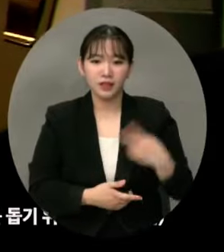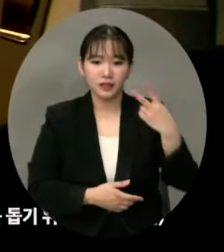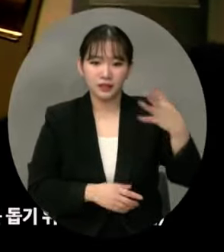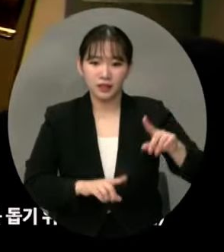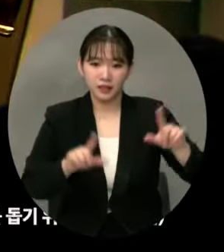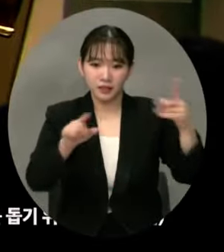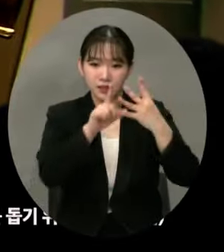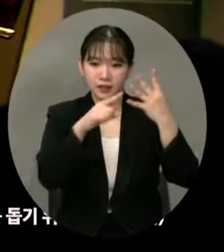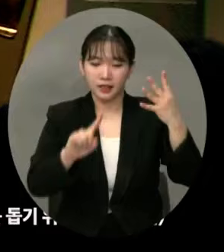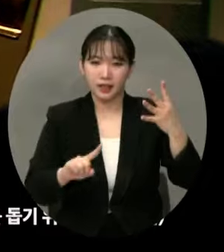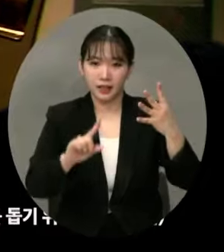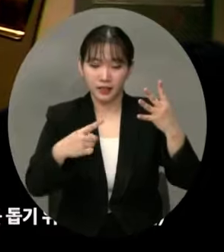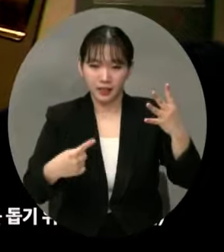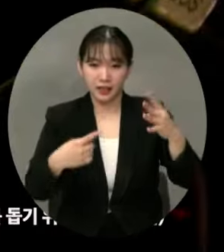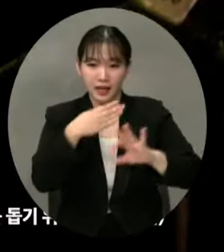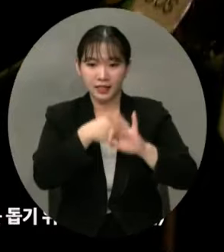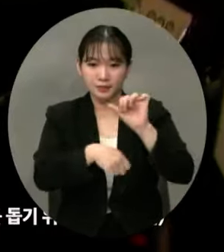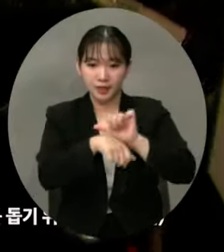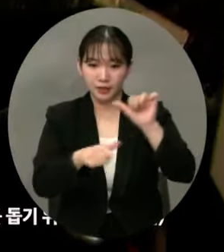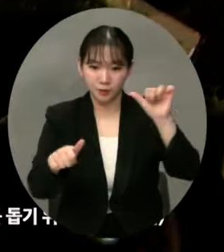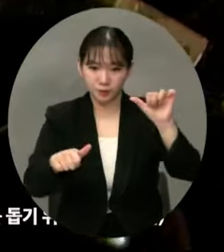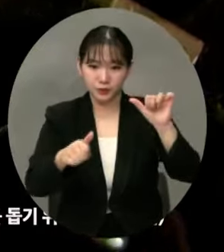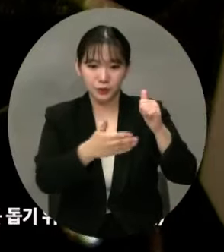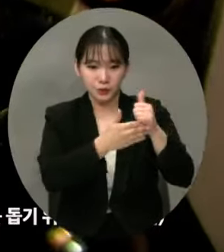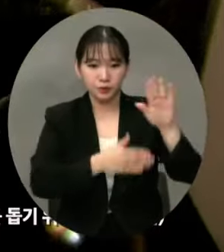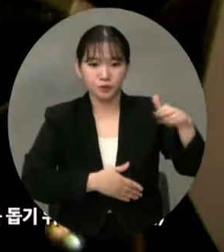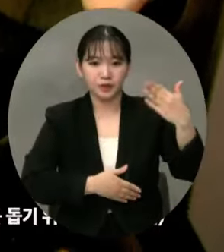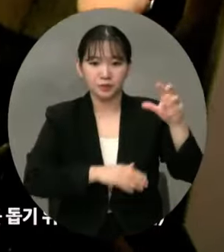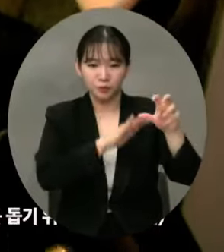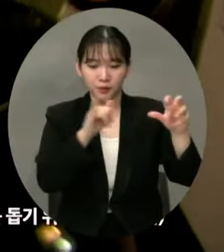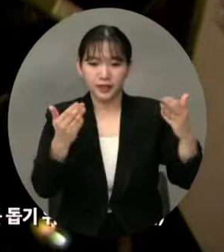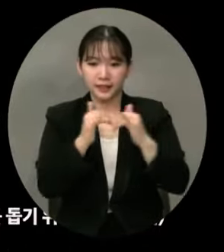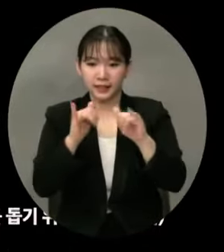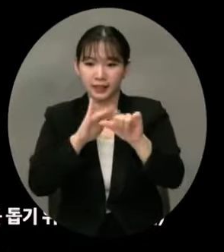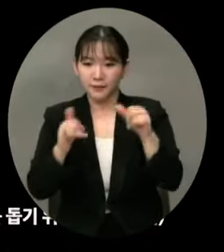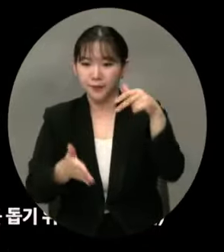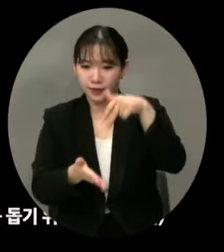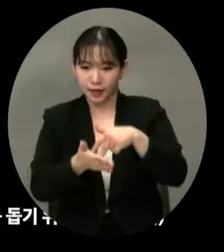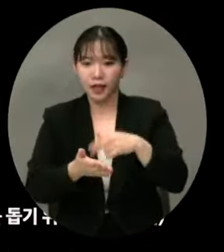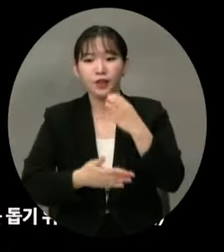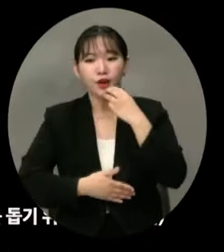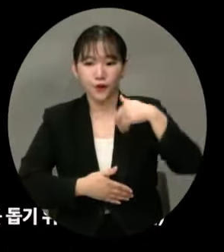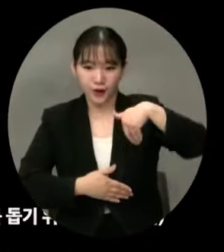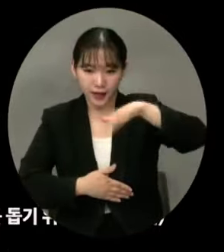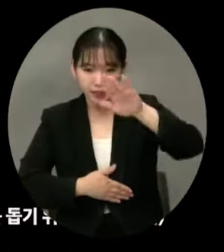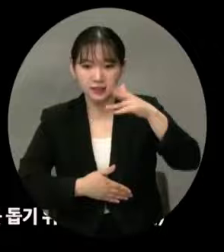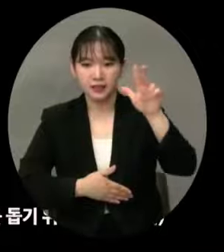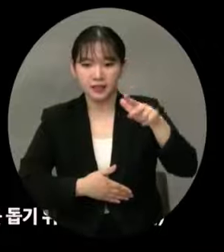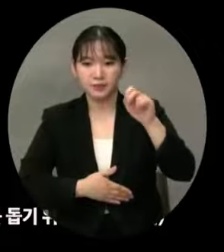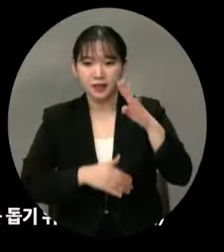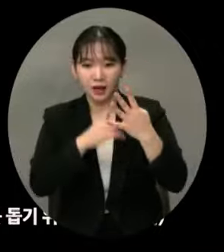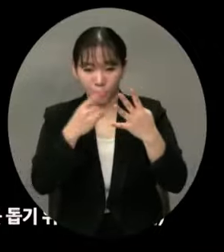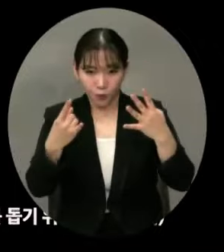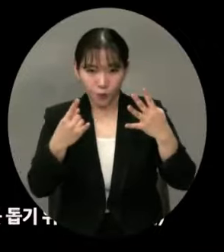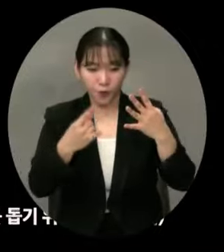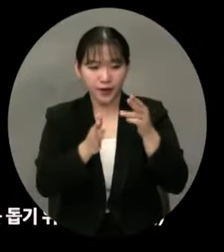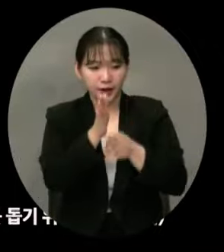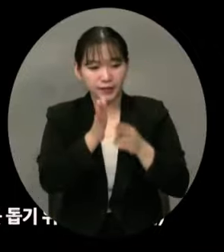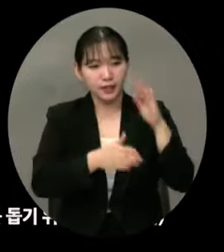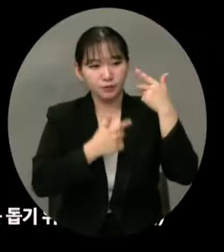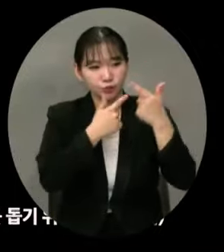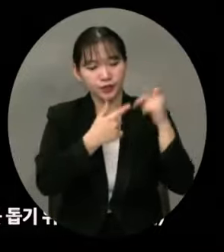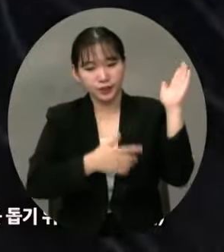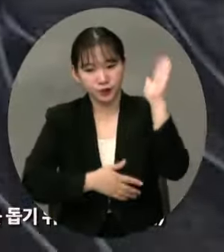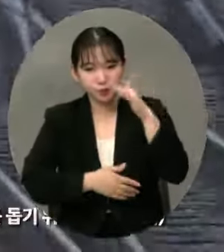2004년 4월 1일 오전 5시 5분 승객 935명과 승무원 5명을 태운 서울행 74호 열차가 부산역을 출발해